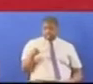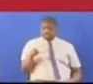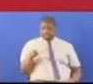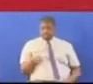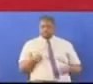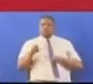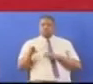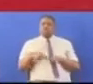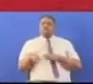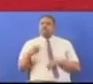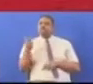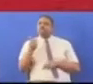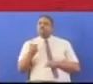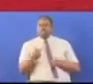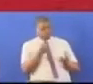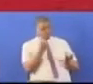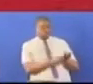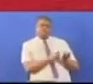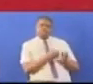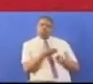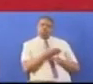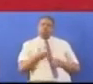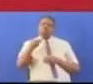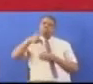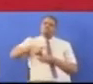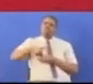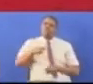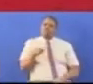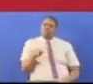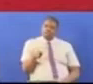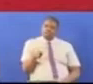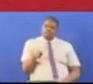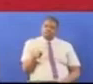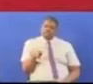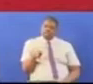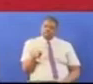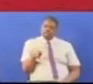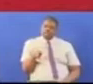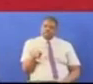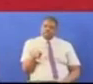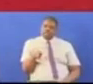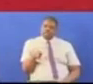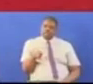ule mkataba kati ya Tanzania na Uganda kuhusiana na bomba hili la mafuta, intergovernmental agreement,